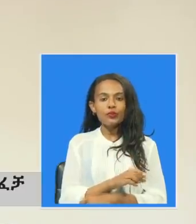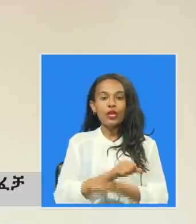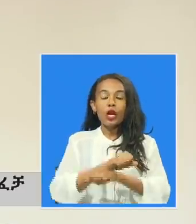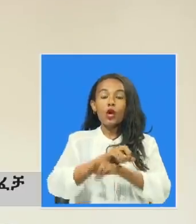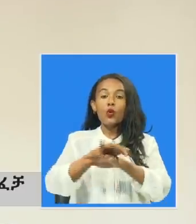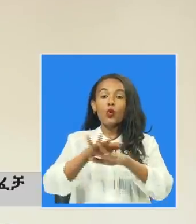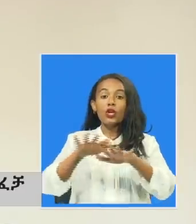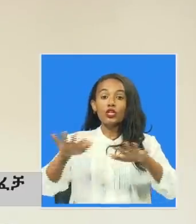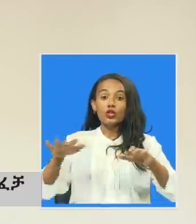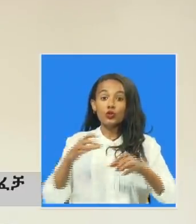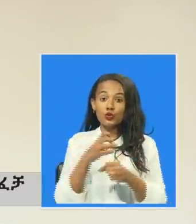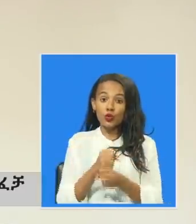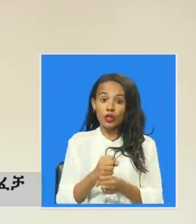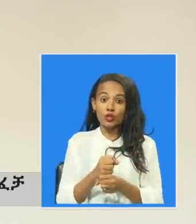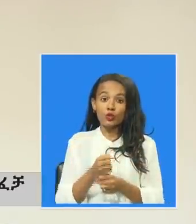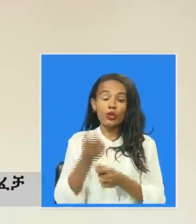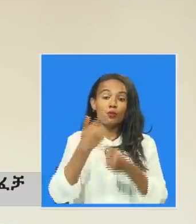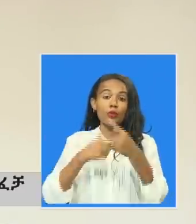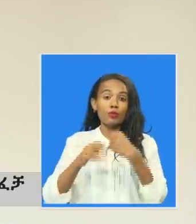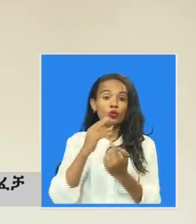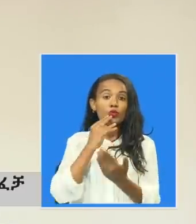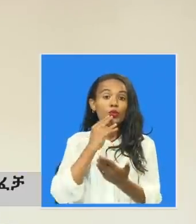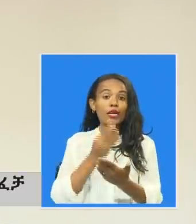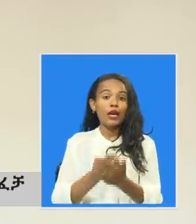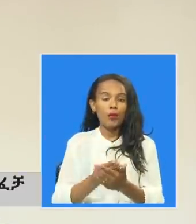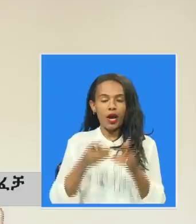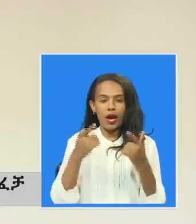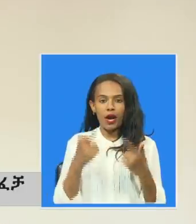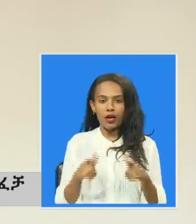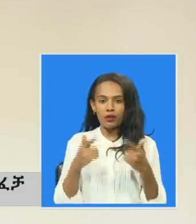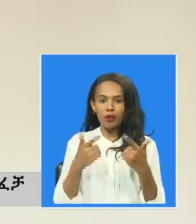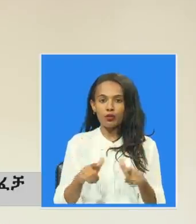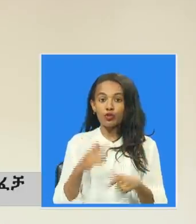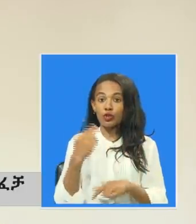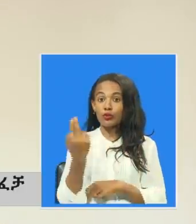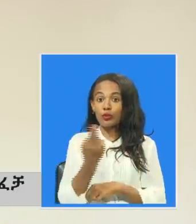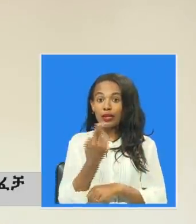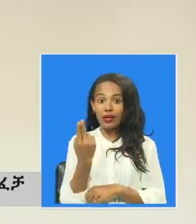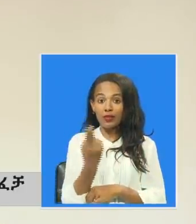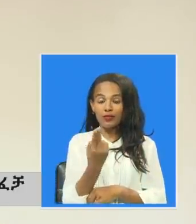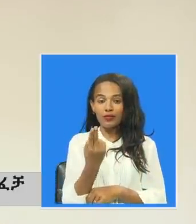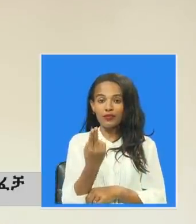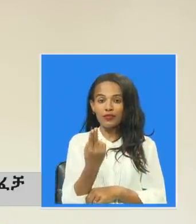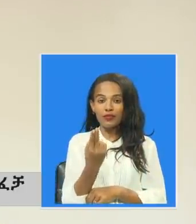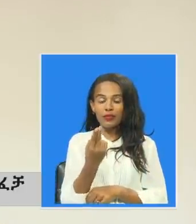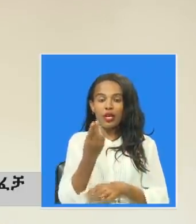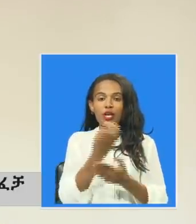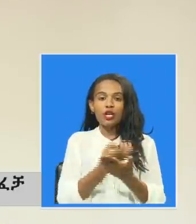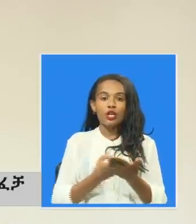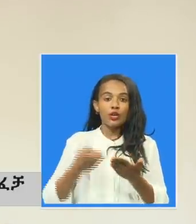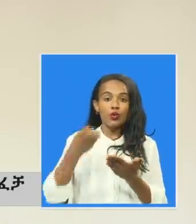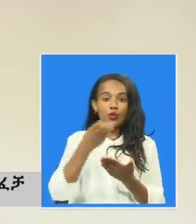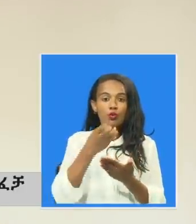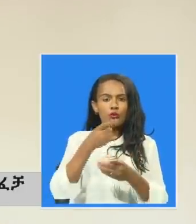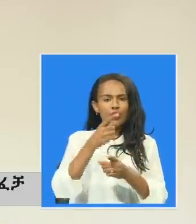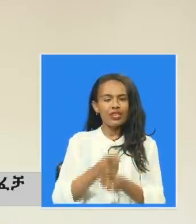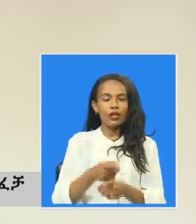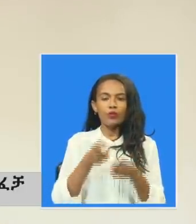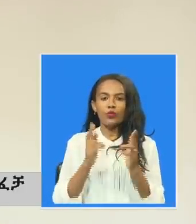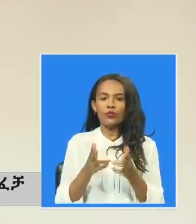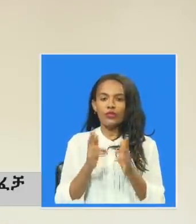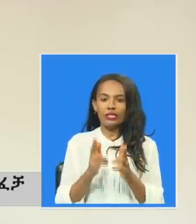ወረርሽኙ ይዟቸው የሚመጡ መልካም አጋጣሚዎችን በመጠቀምም ኢኮኖሚው በተገቢው